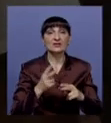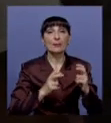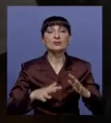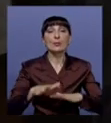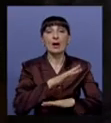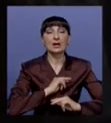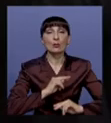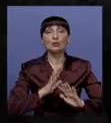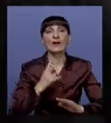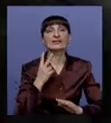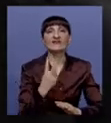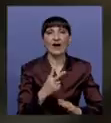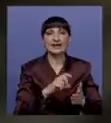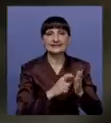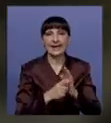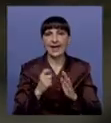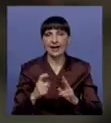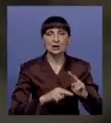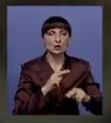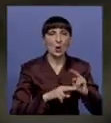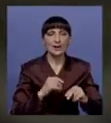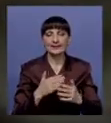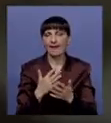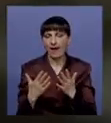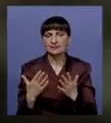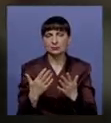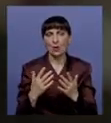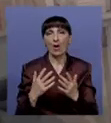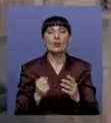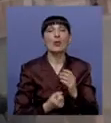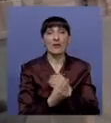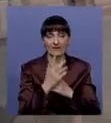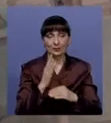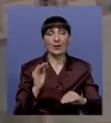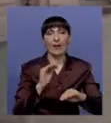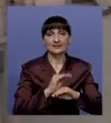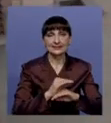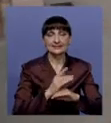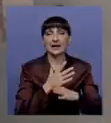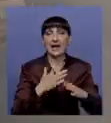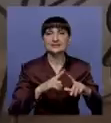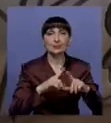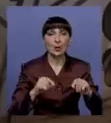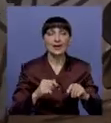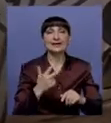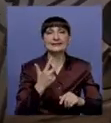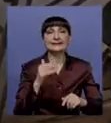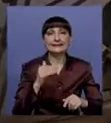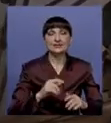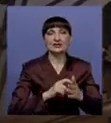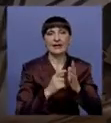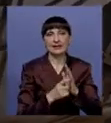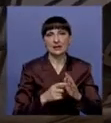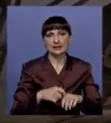промышленном парке работают только 2 цеха – строительный и галантерейный. Но в скором времени появятся дополнительные модульные блоки еще на 3000